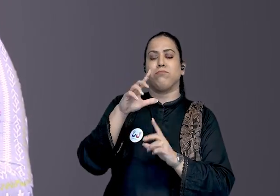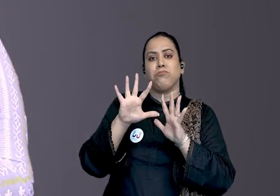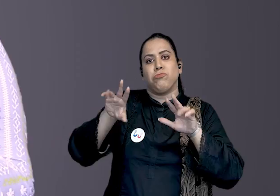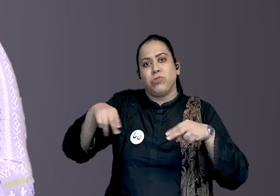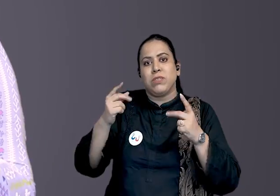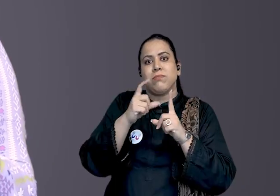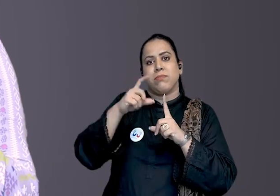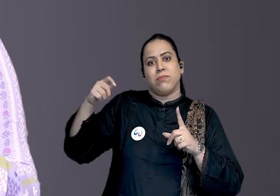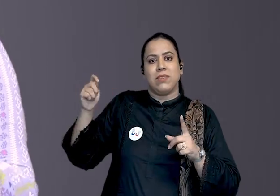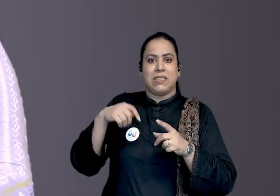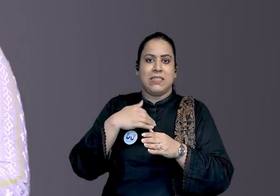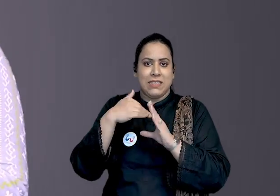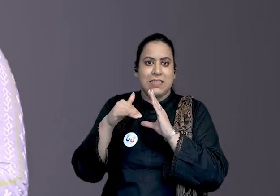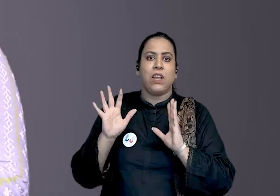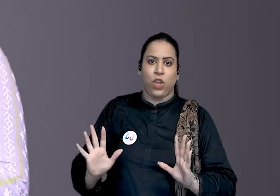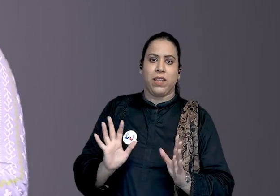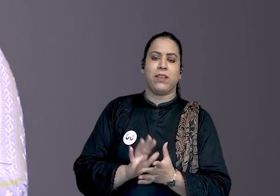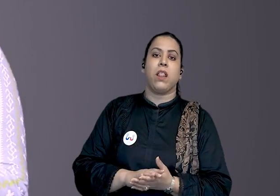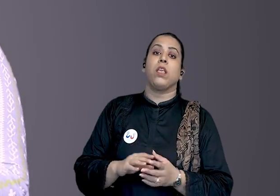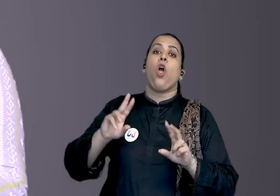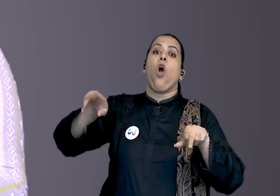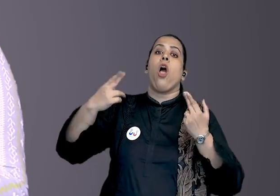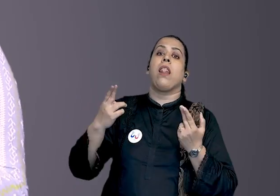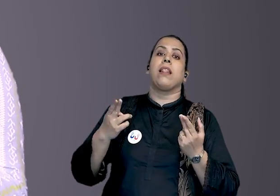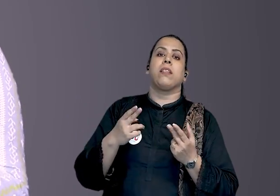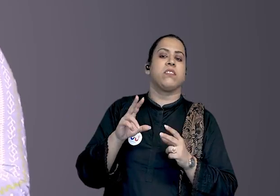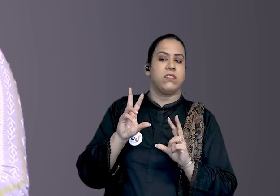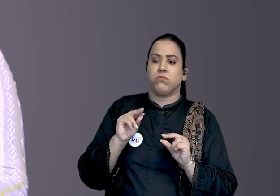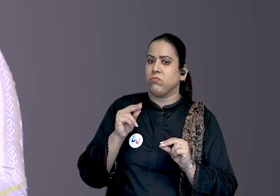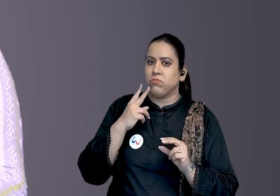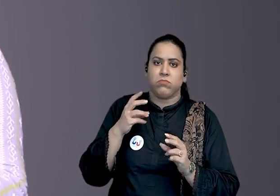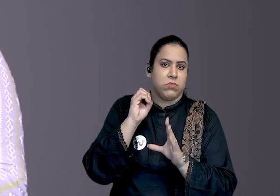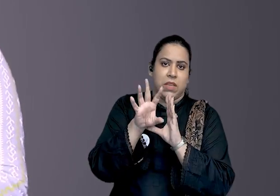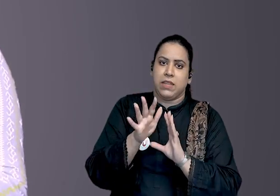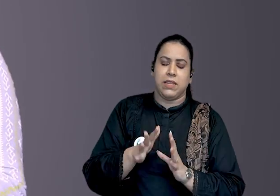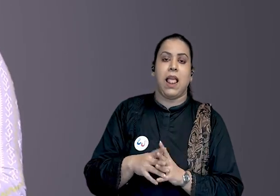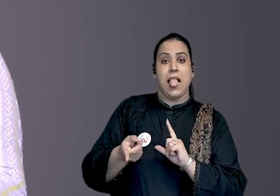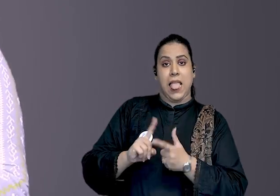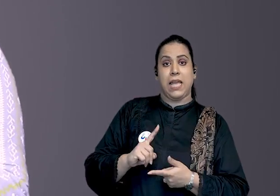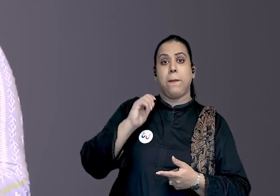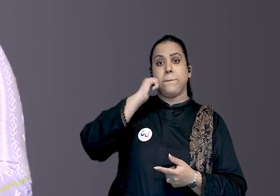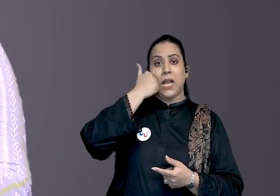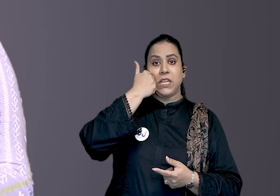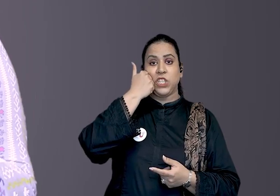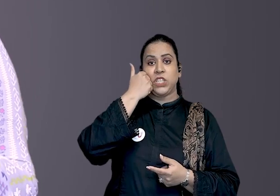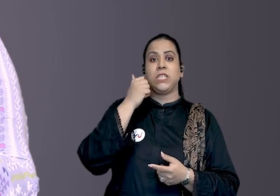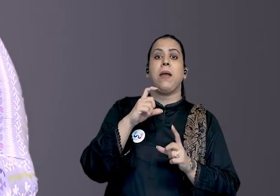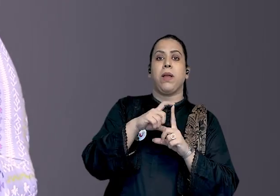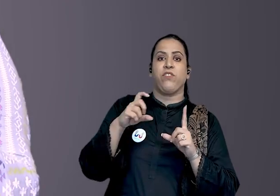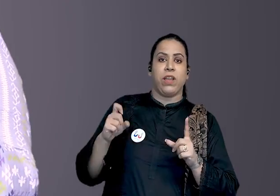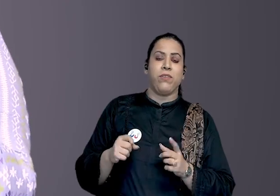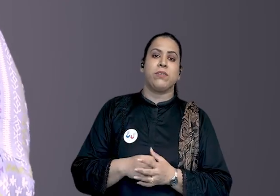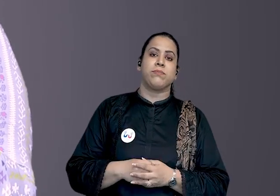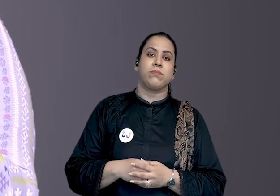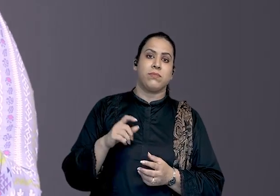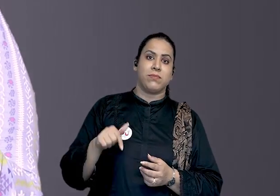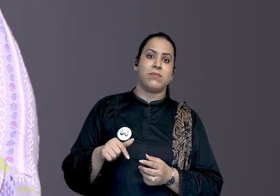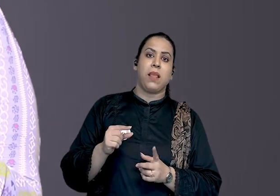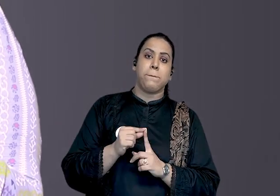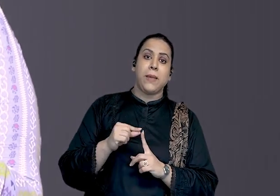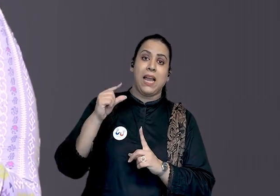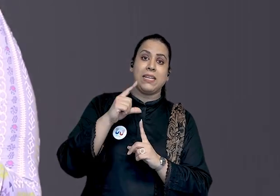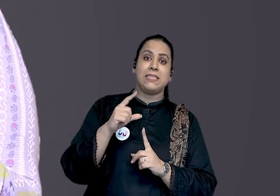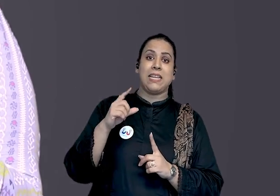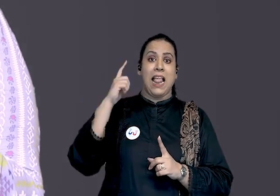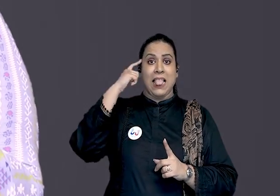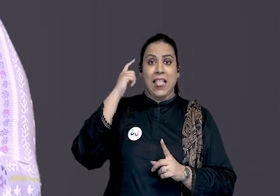ہیں، لیکن پنجاب آرکائیوز جو ہے اس نے اس میں میرے خیال ہے پاکستان میں لیڈ لی ہے اس نے، کہ وہ ایک تو یہ کہ ہم ڈاکومنٹس کو